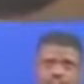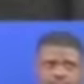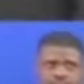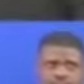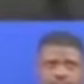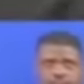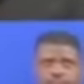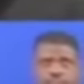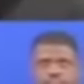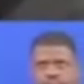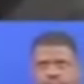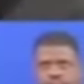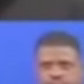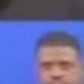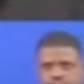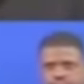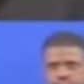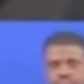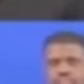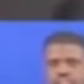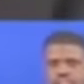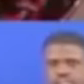Mheshimiwa Peter Joseph Serukamba.